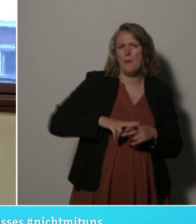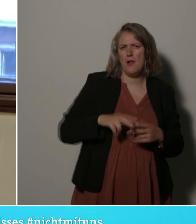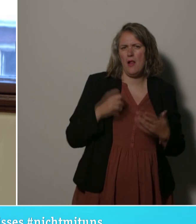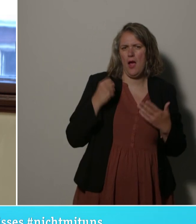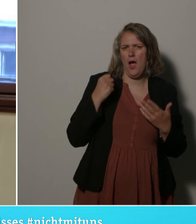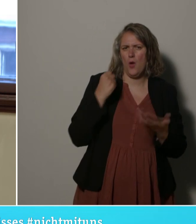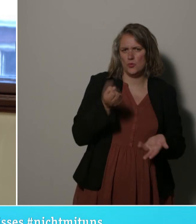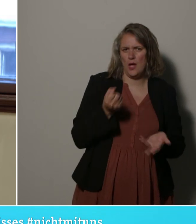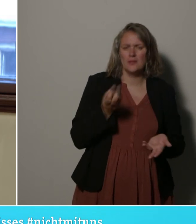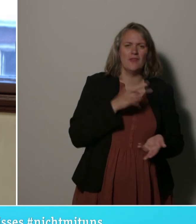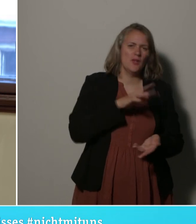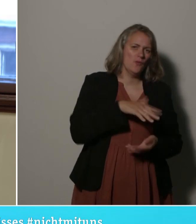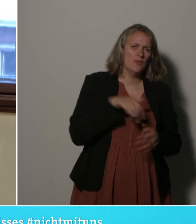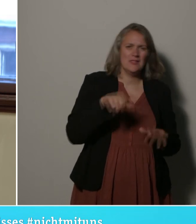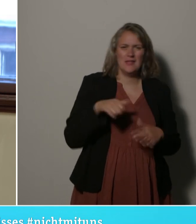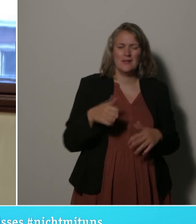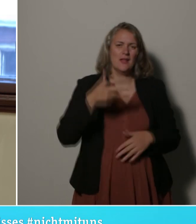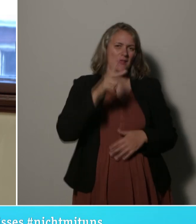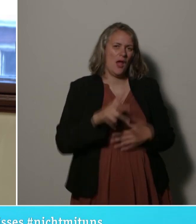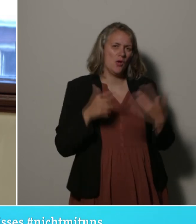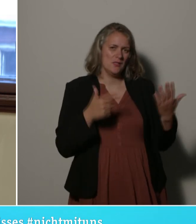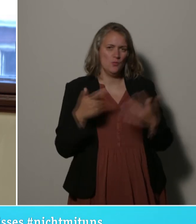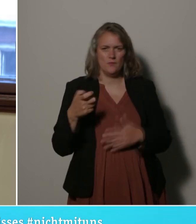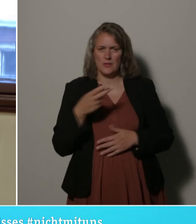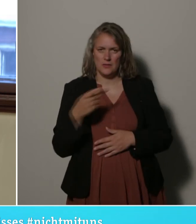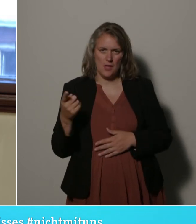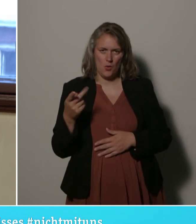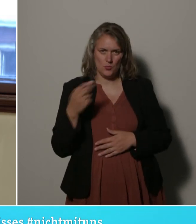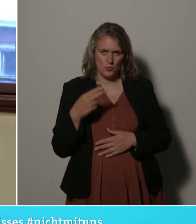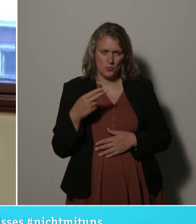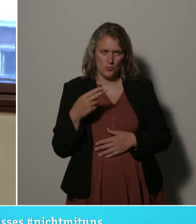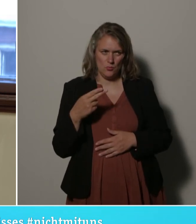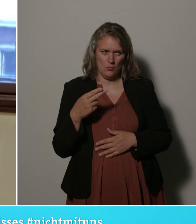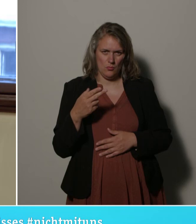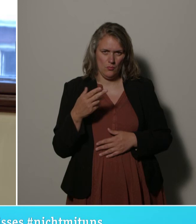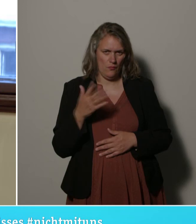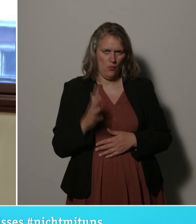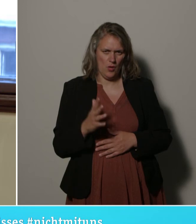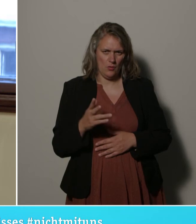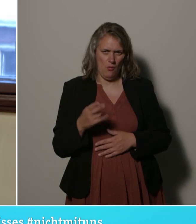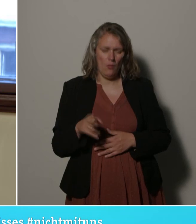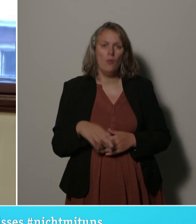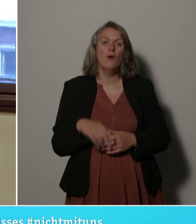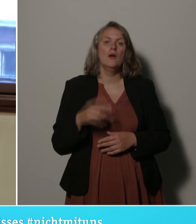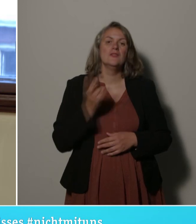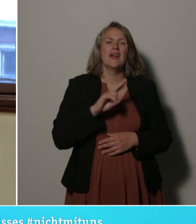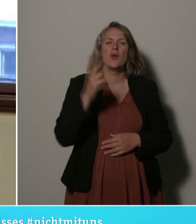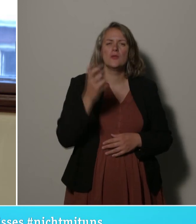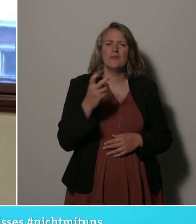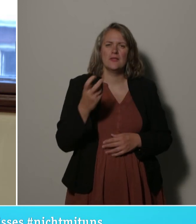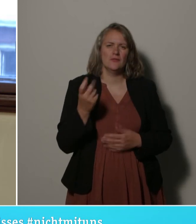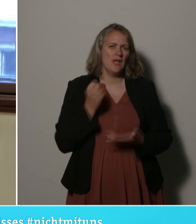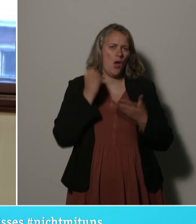2015-16 noch 327.500 Euro. Im Jahr 2020, als wir über das